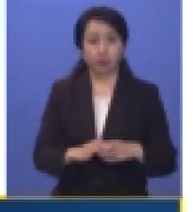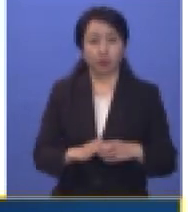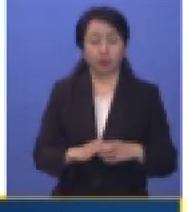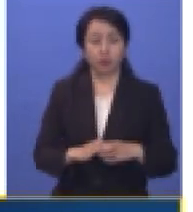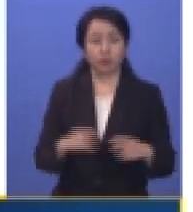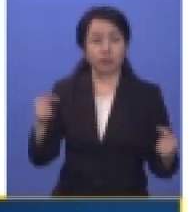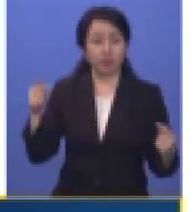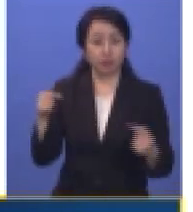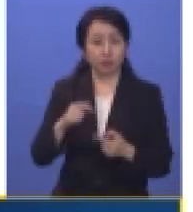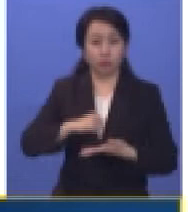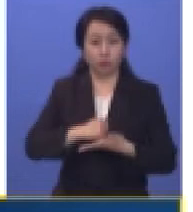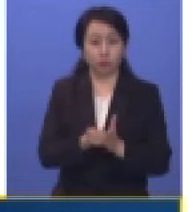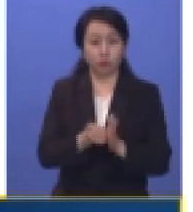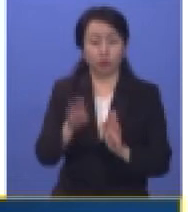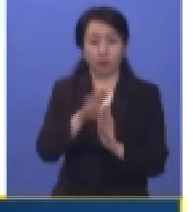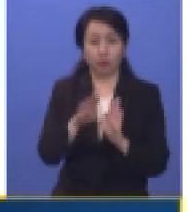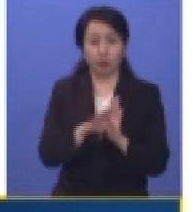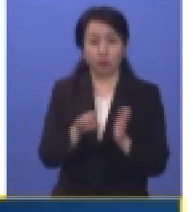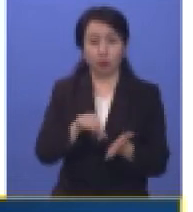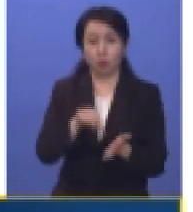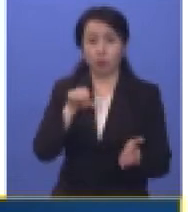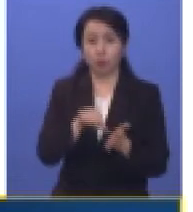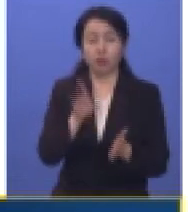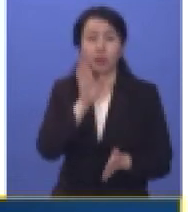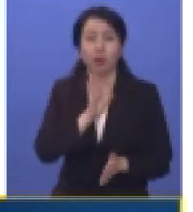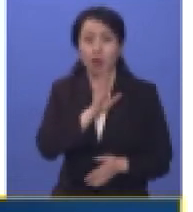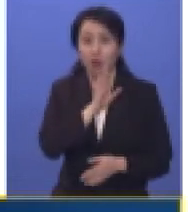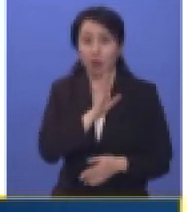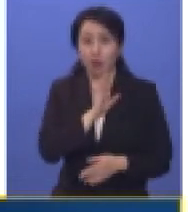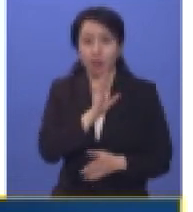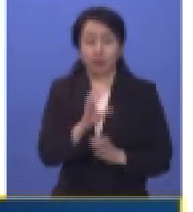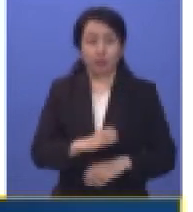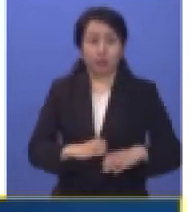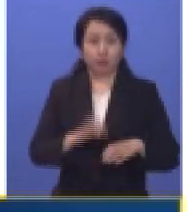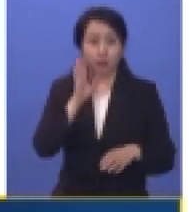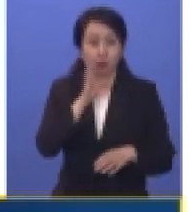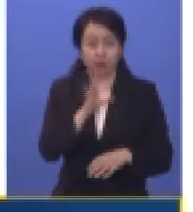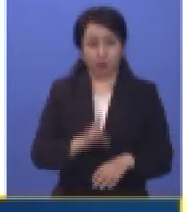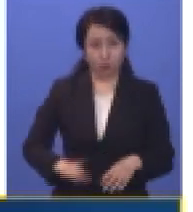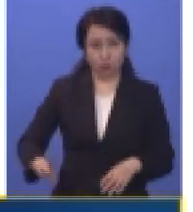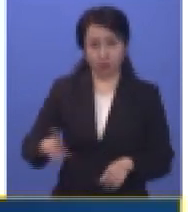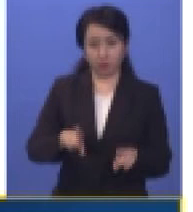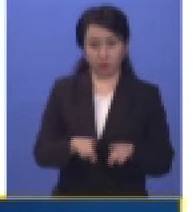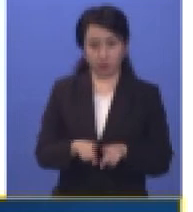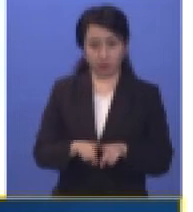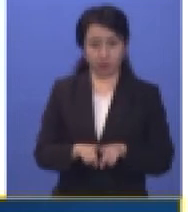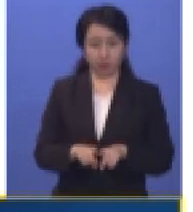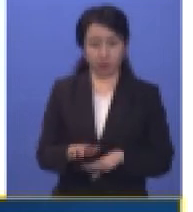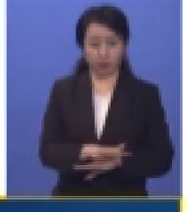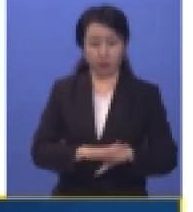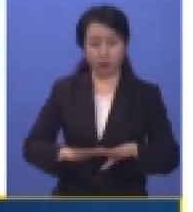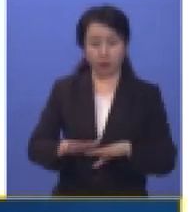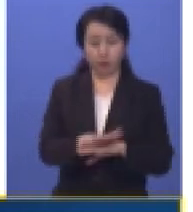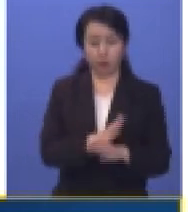В соответствии с утвержденным графиком и участием женщин-лидеров советов матерей районов, а также общественниц с